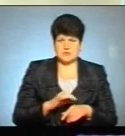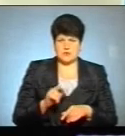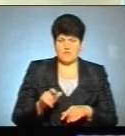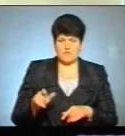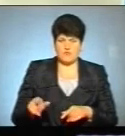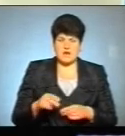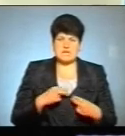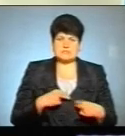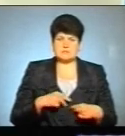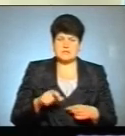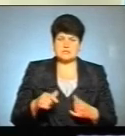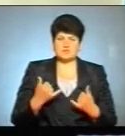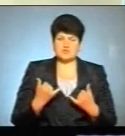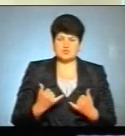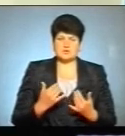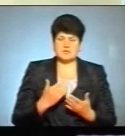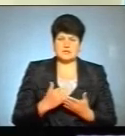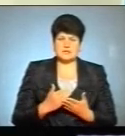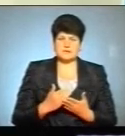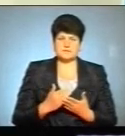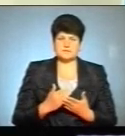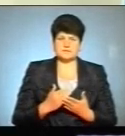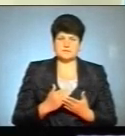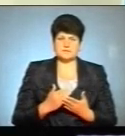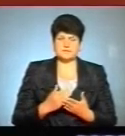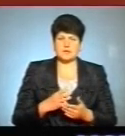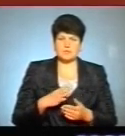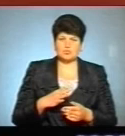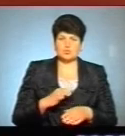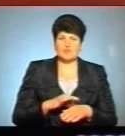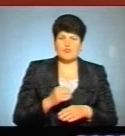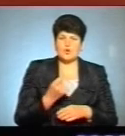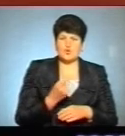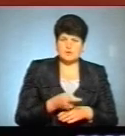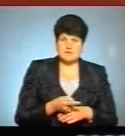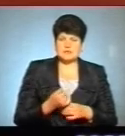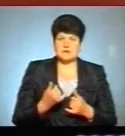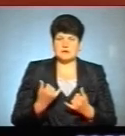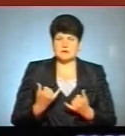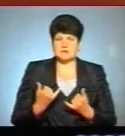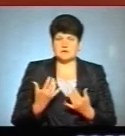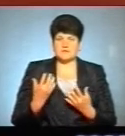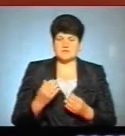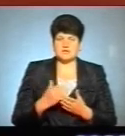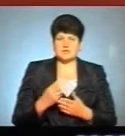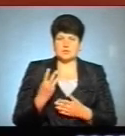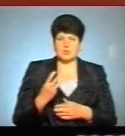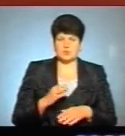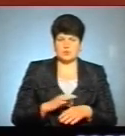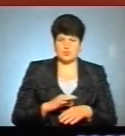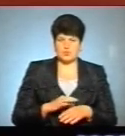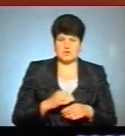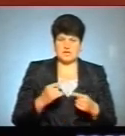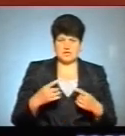з працівників сьогодні є, було хворих 11, а є вже хворих троє. Тобто